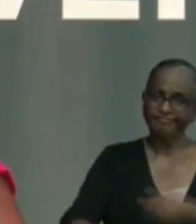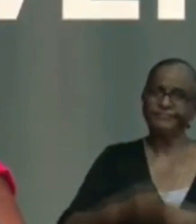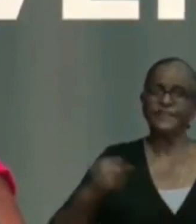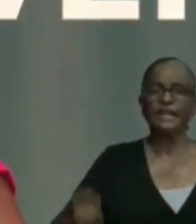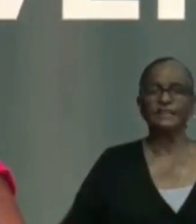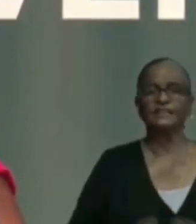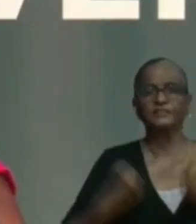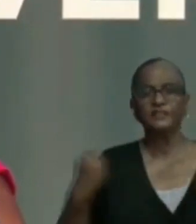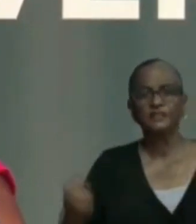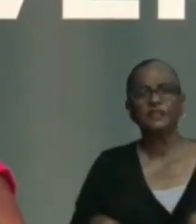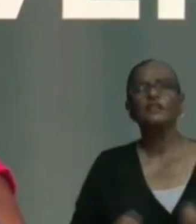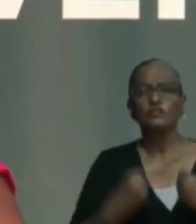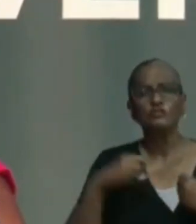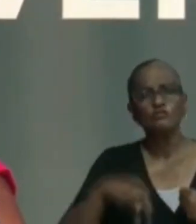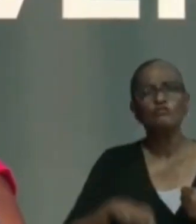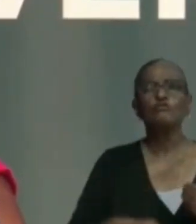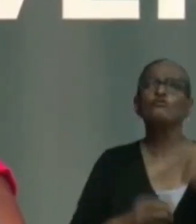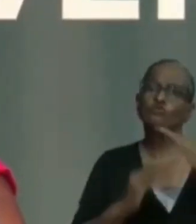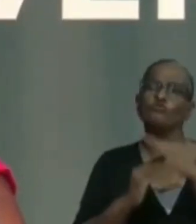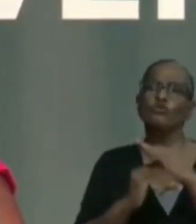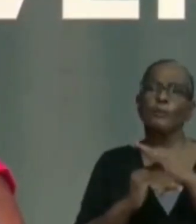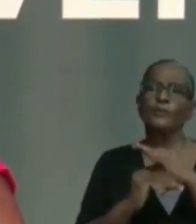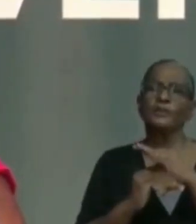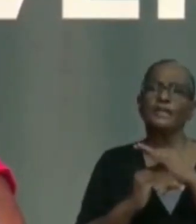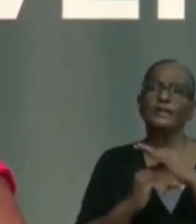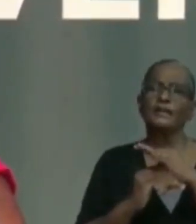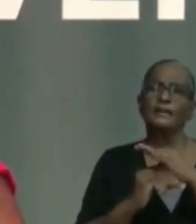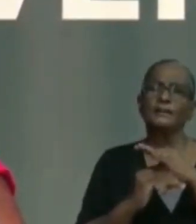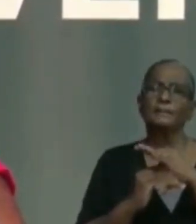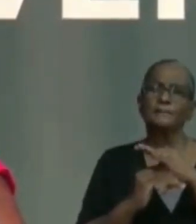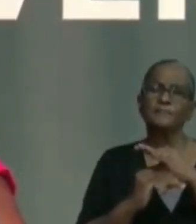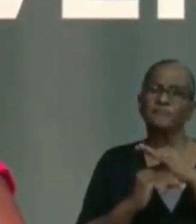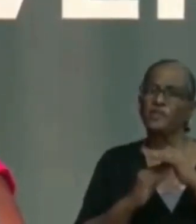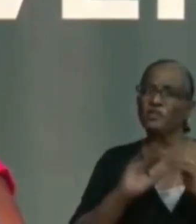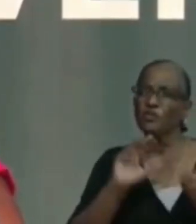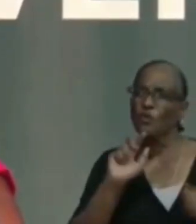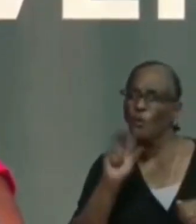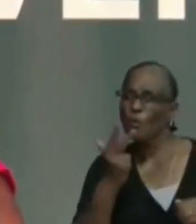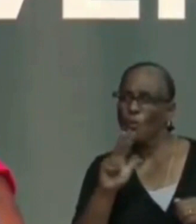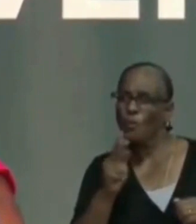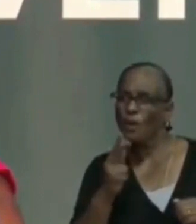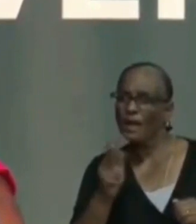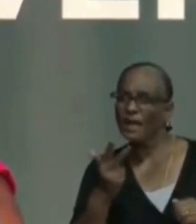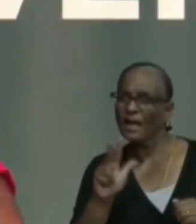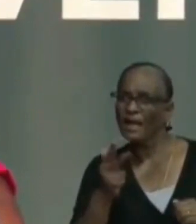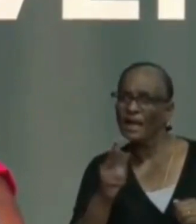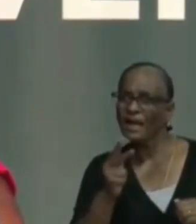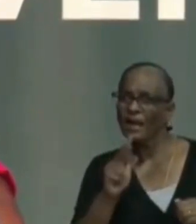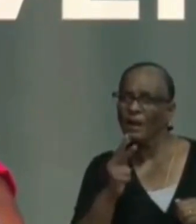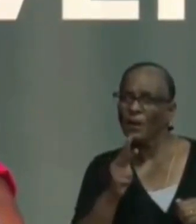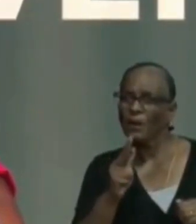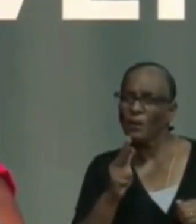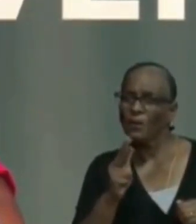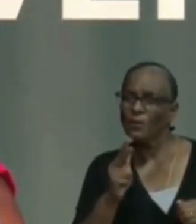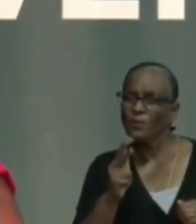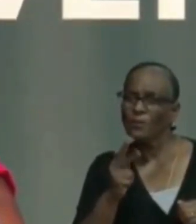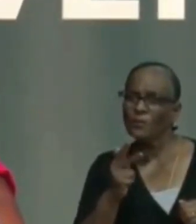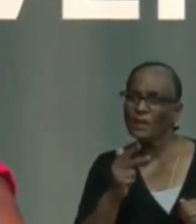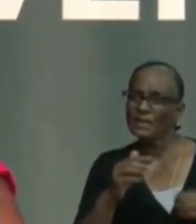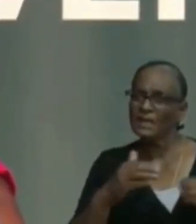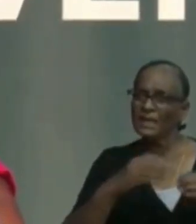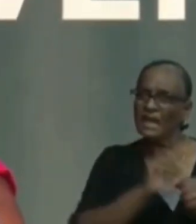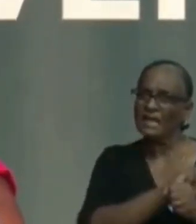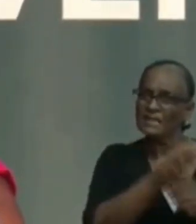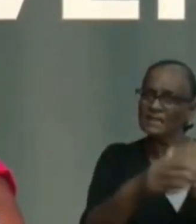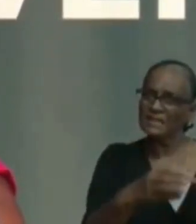als mogelijk gestopt moeten worden. Dus wanneer als managementteam hebben